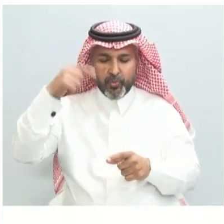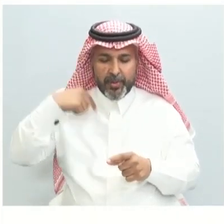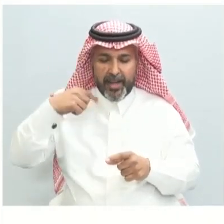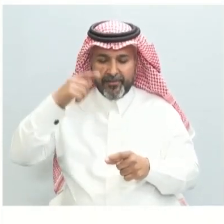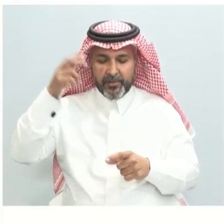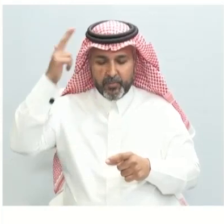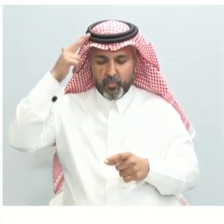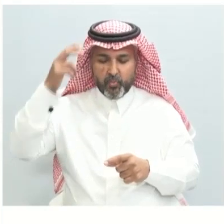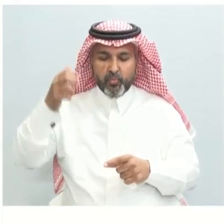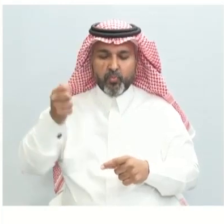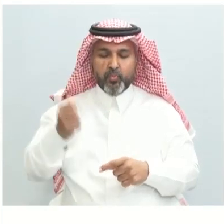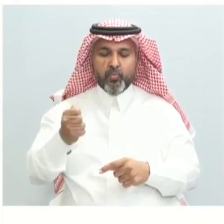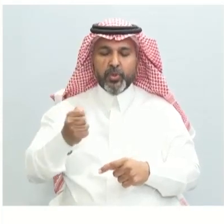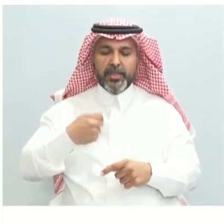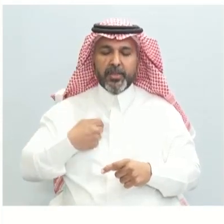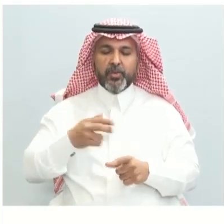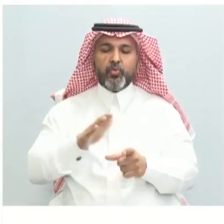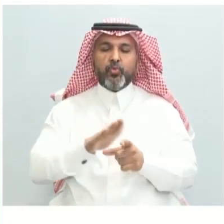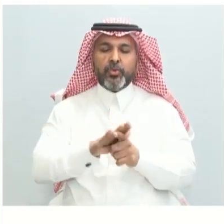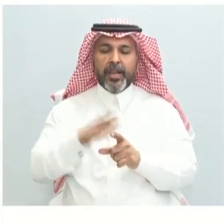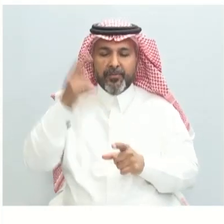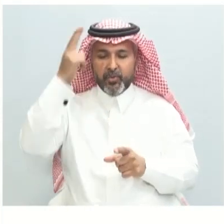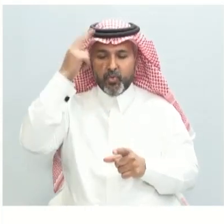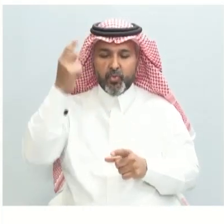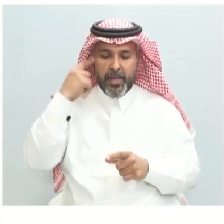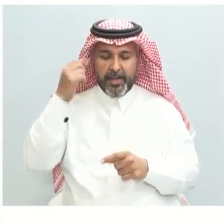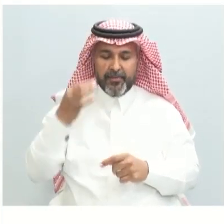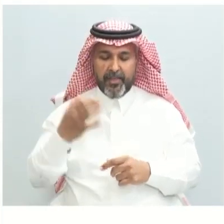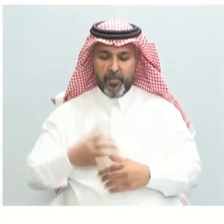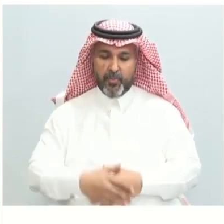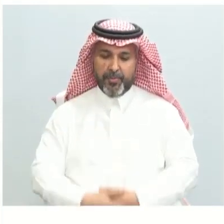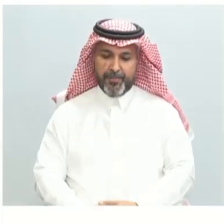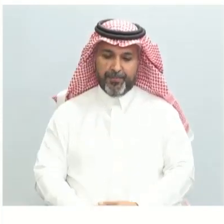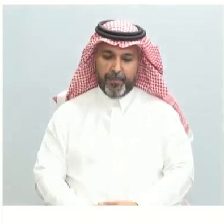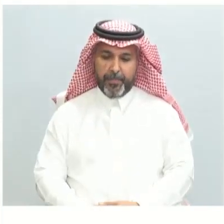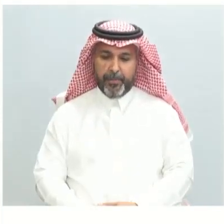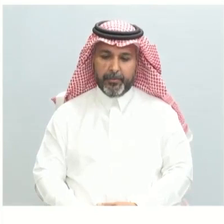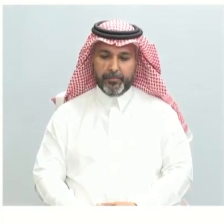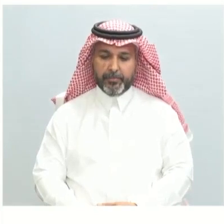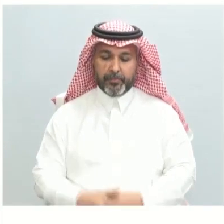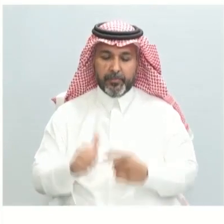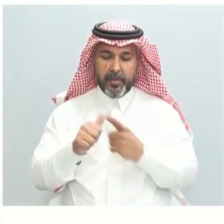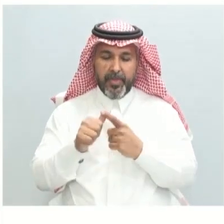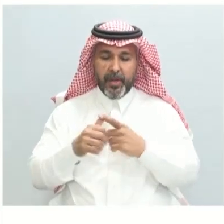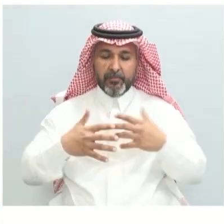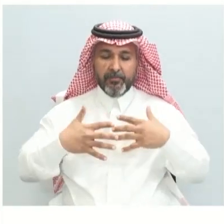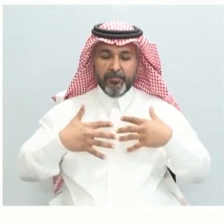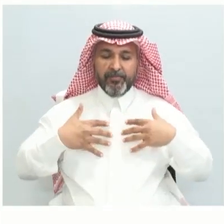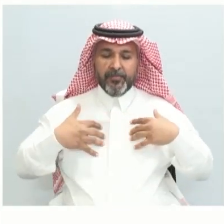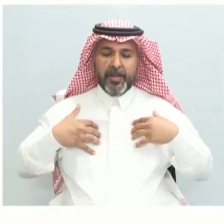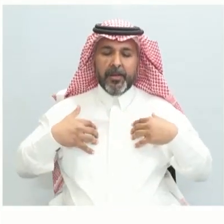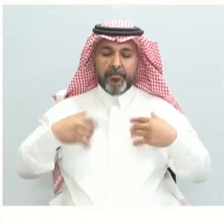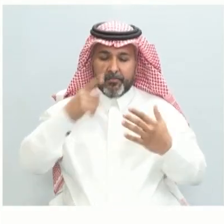ويثري الشخصيه الوطنيه وذلك ما ياتي الاعتزاز بالدين الاسلامي